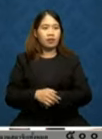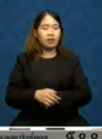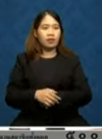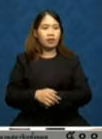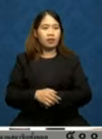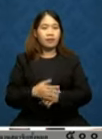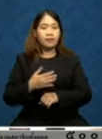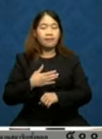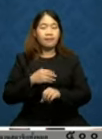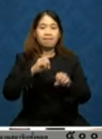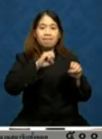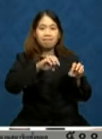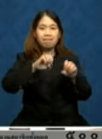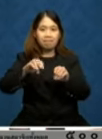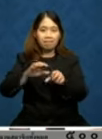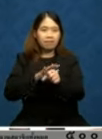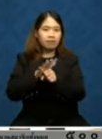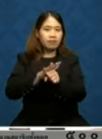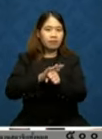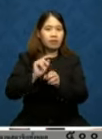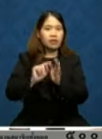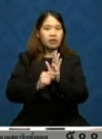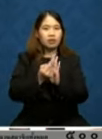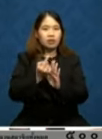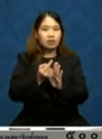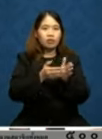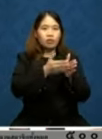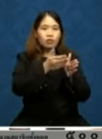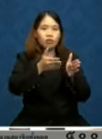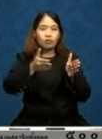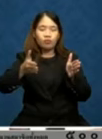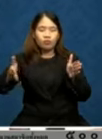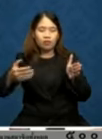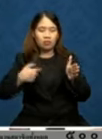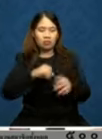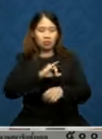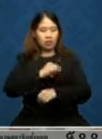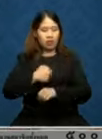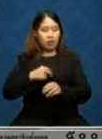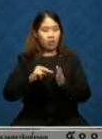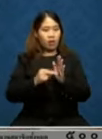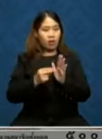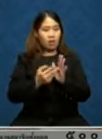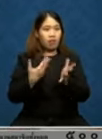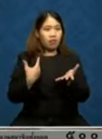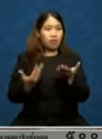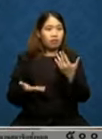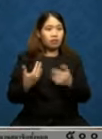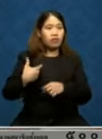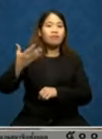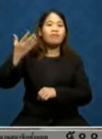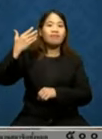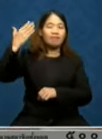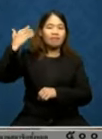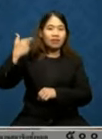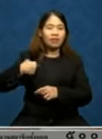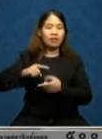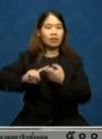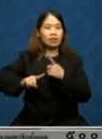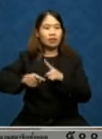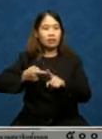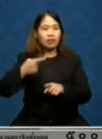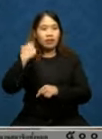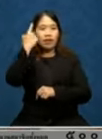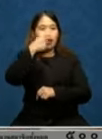สั่งสอนตามสมควรนั้นนะคะในแต่ละยุคสมัยนี้เราอาจจะตีความหมายได้แตกต่างกันค่ะเมื่อยุคสมัยที่ดิฉันหรือว่าเพื่อนสมาชิกคน